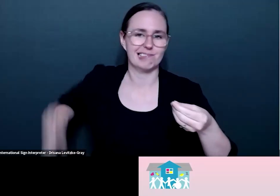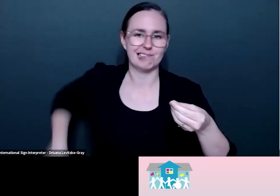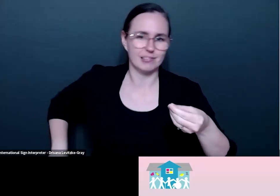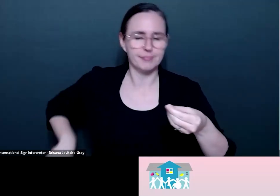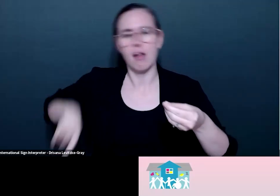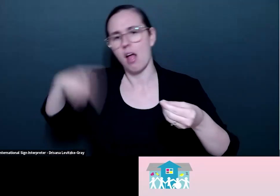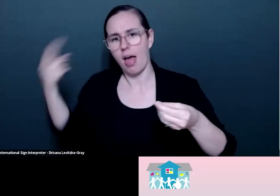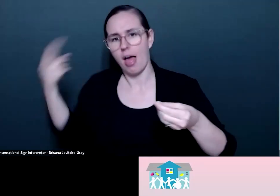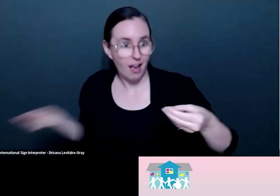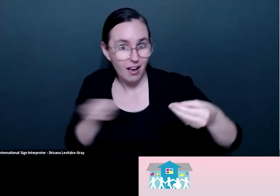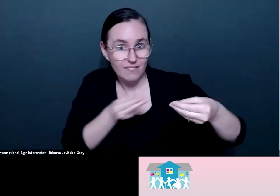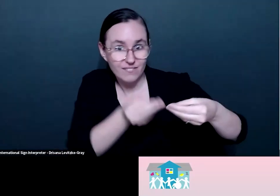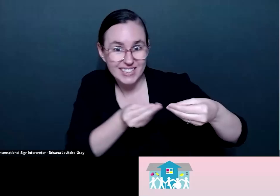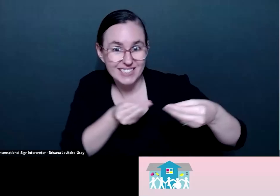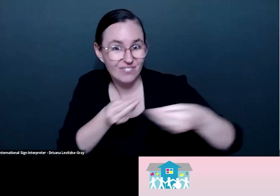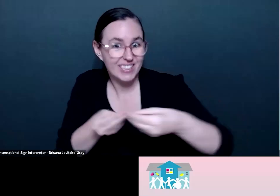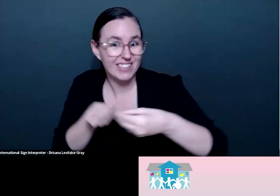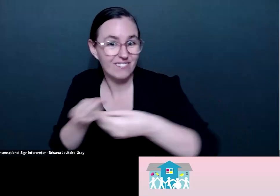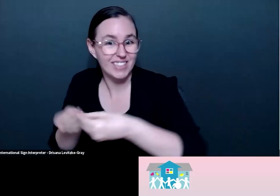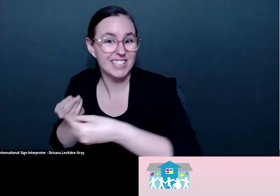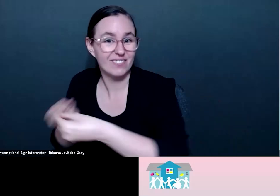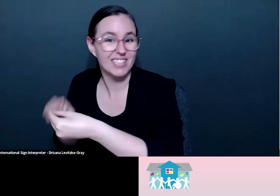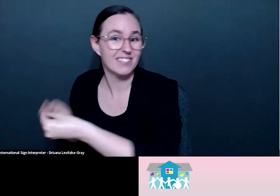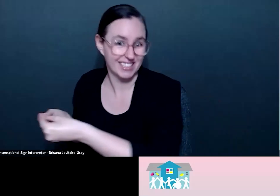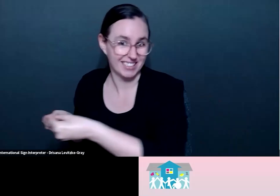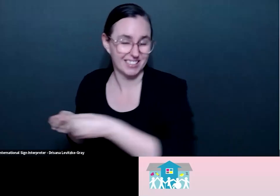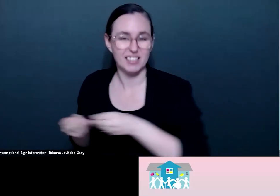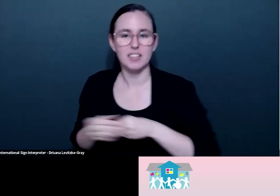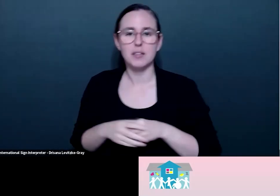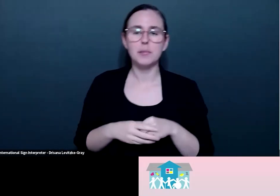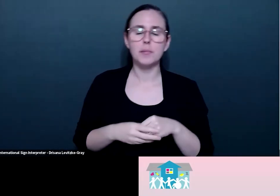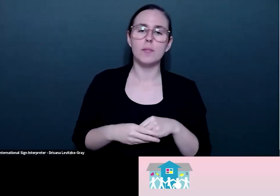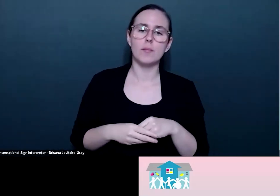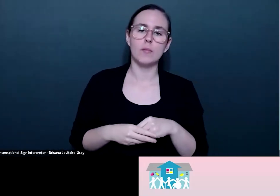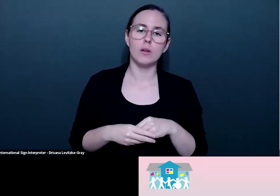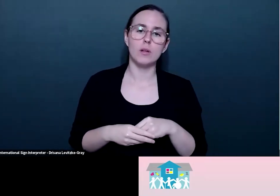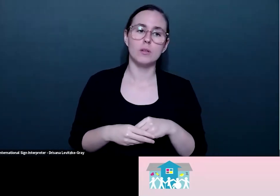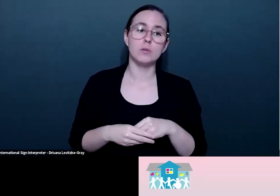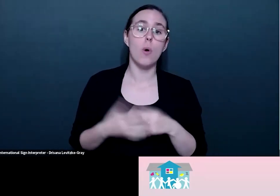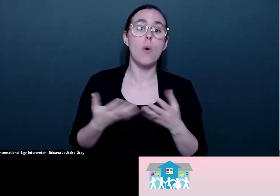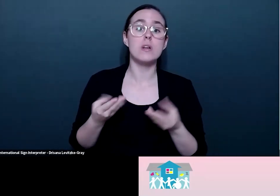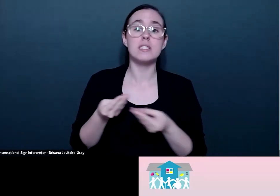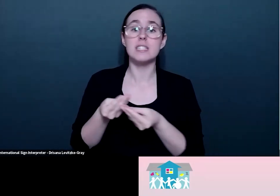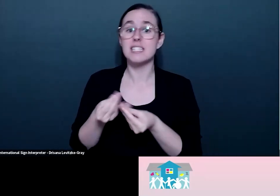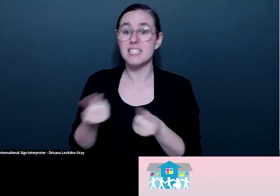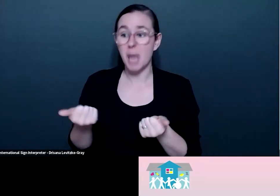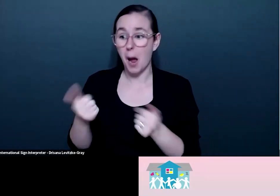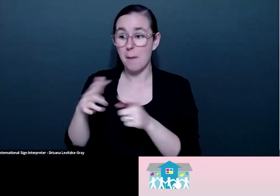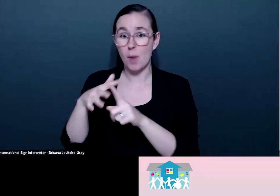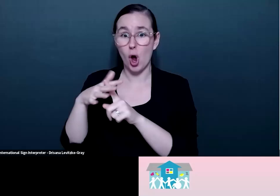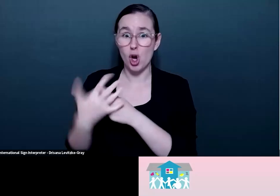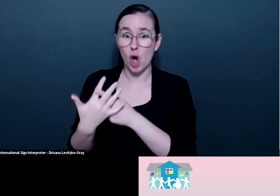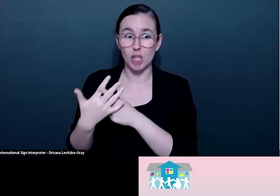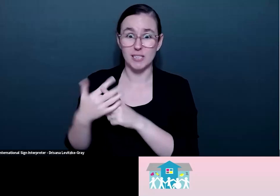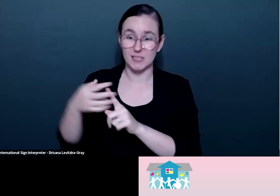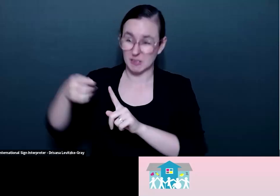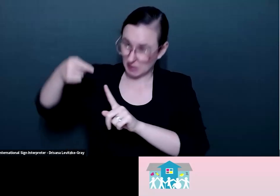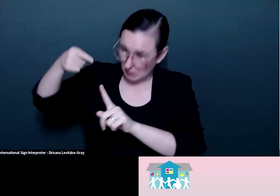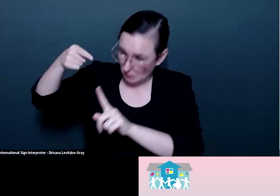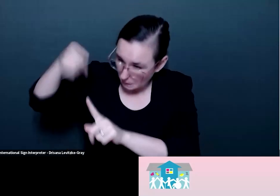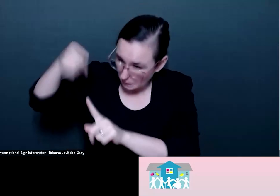certaines explications. Donc, on n'a pas vraiment une raison de, de croire